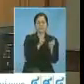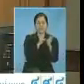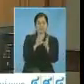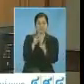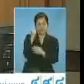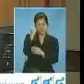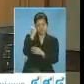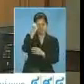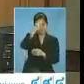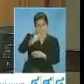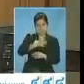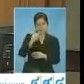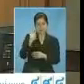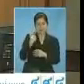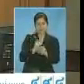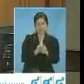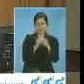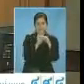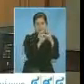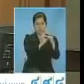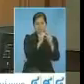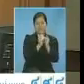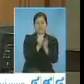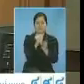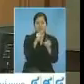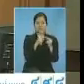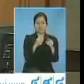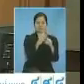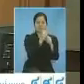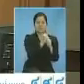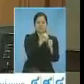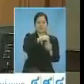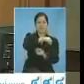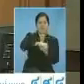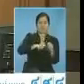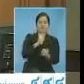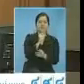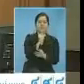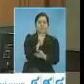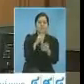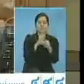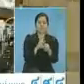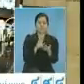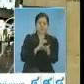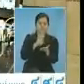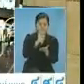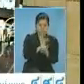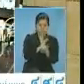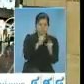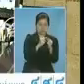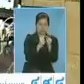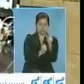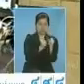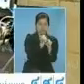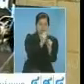4ข้อนี้ก็ต้องส่งผลถึงแนวคิดในเรื่องของภาพรวมของเศรษฐกิจว่าเศรษฐกิจในช่วงของการลงทุนของอีกช่วง7ปีข้